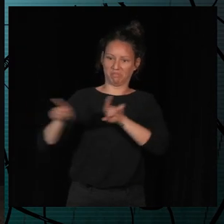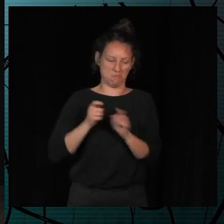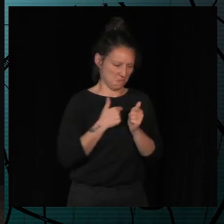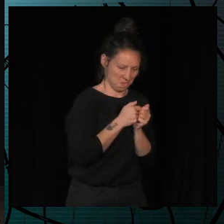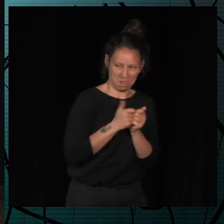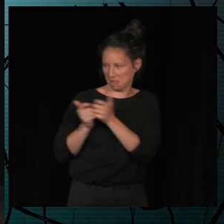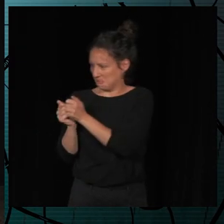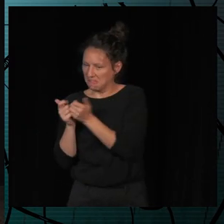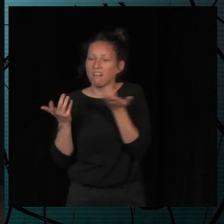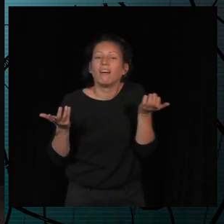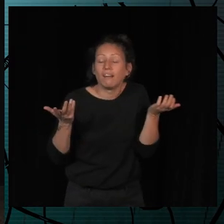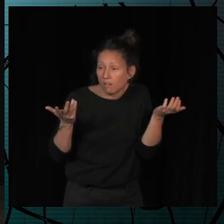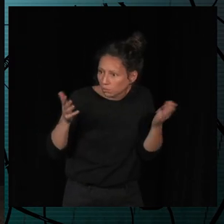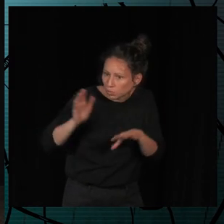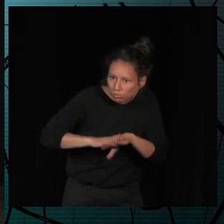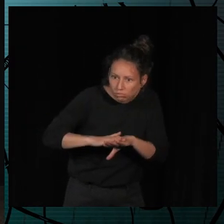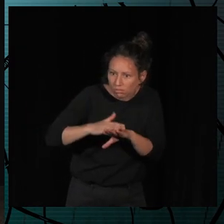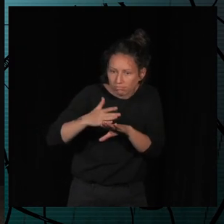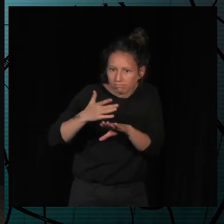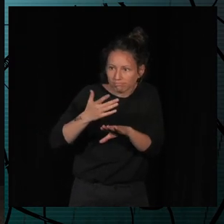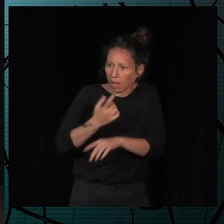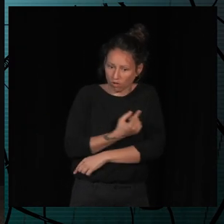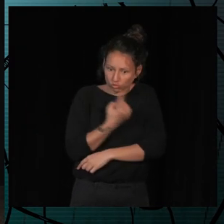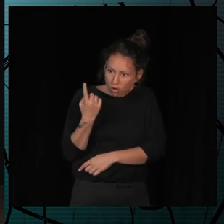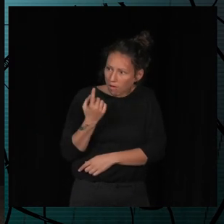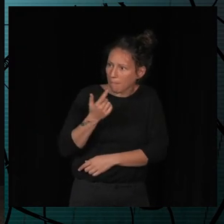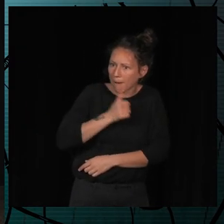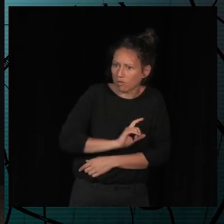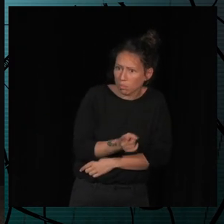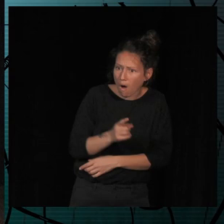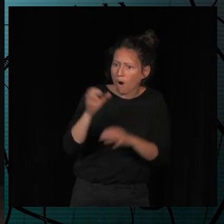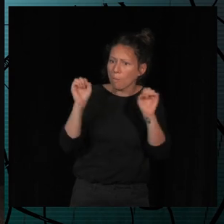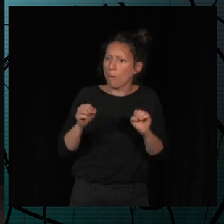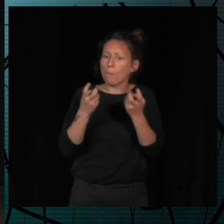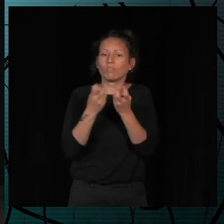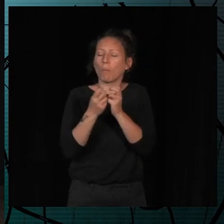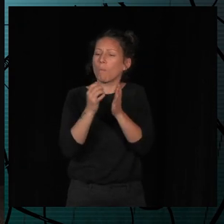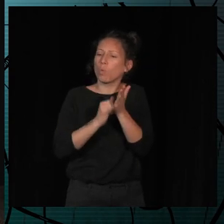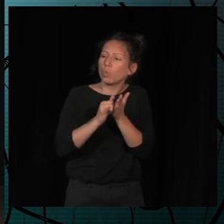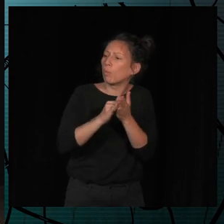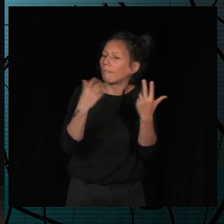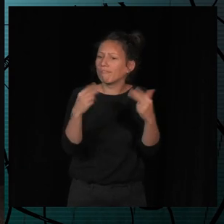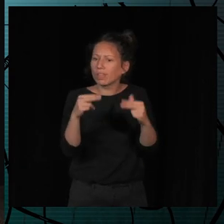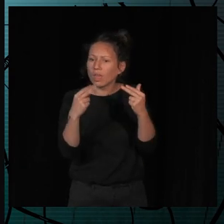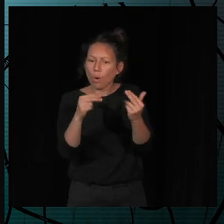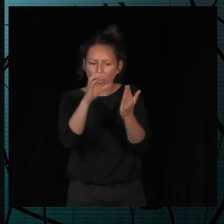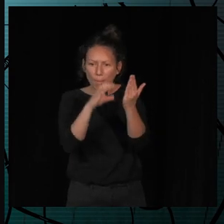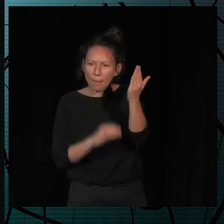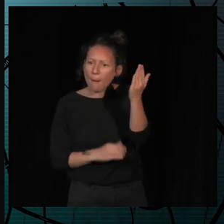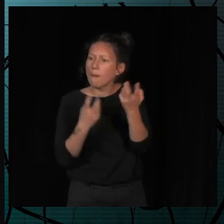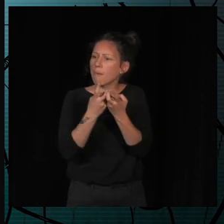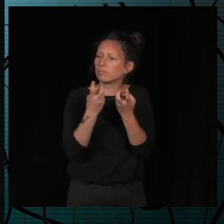partager des contenus très enrichissants de regarder par par exemple YouTube en intergénérationnel ne serait-ce que les archives